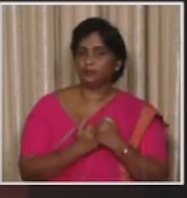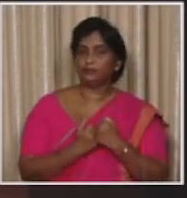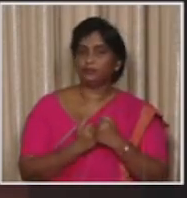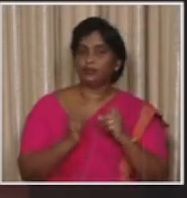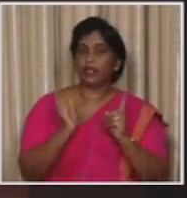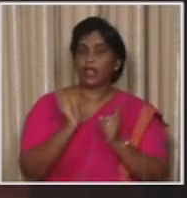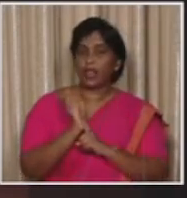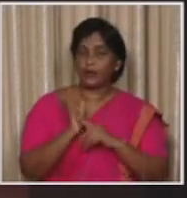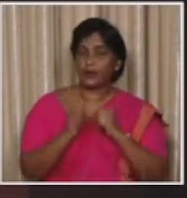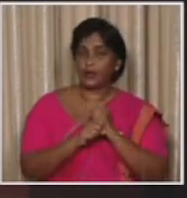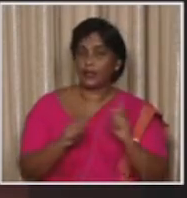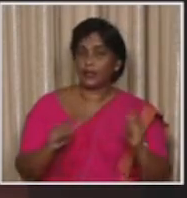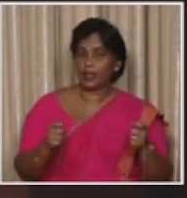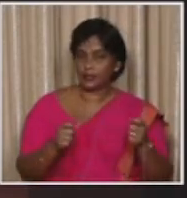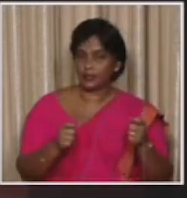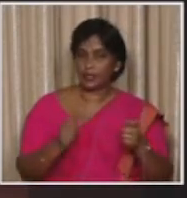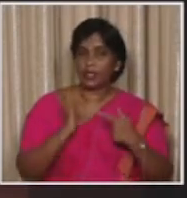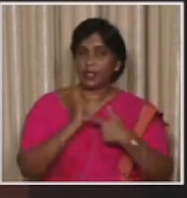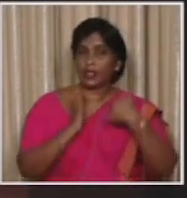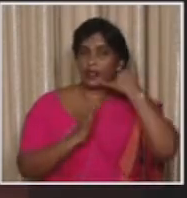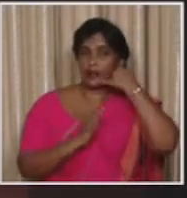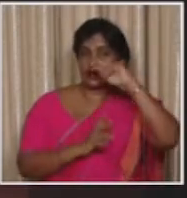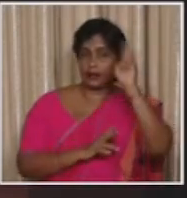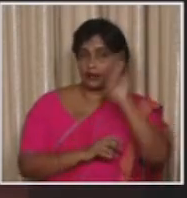ලිට්‍රෝ එක, ටෙලිකොම් එක,